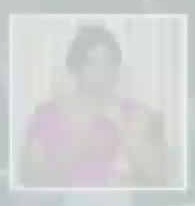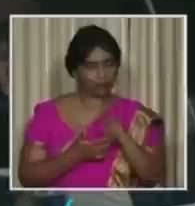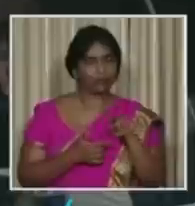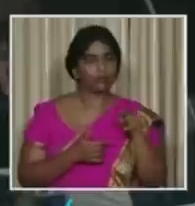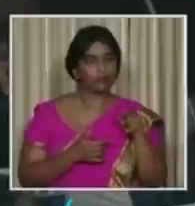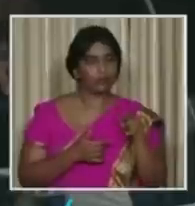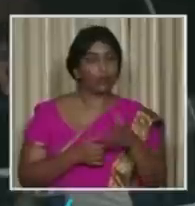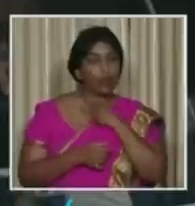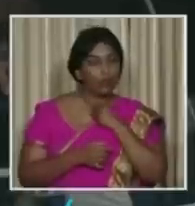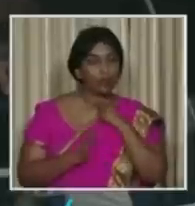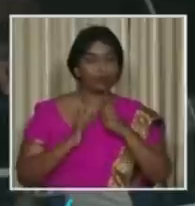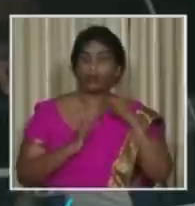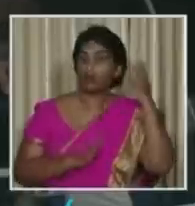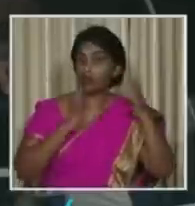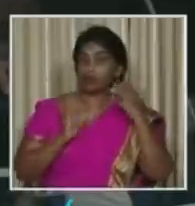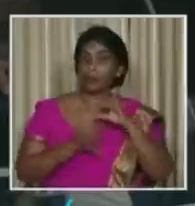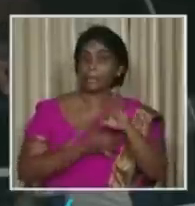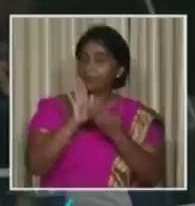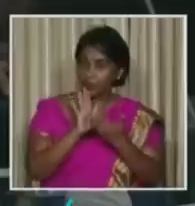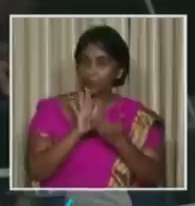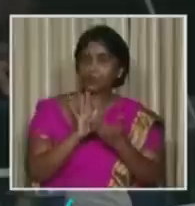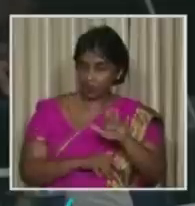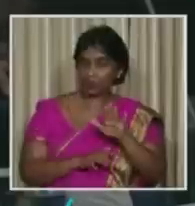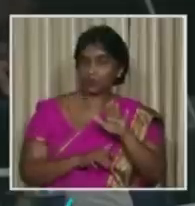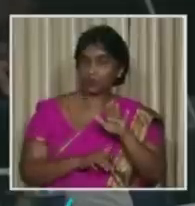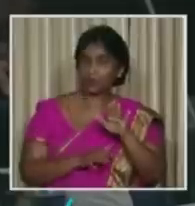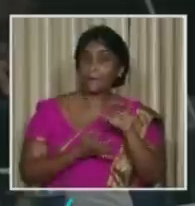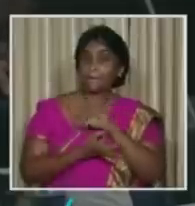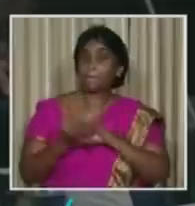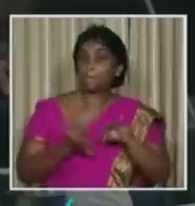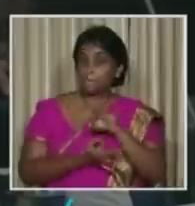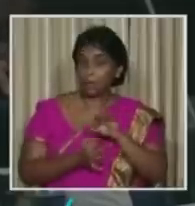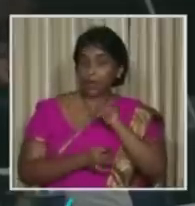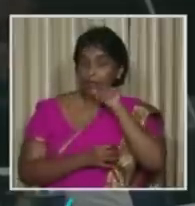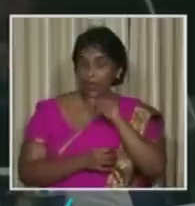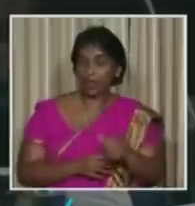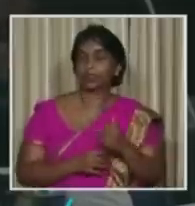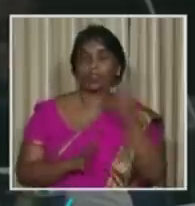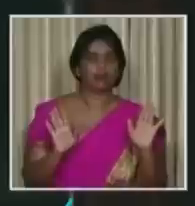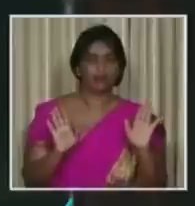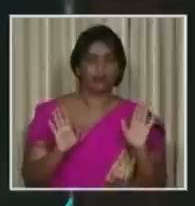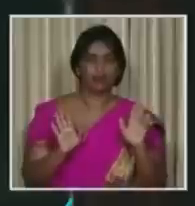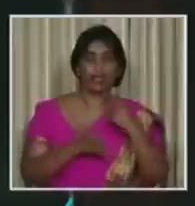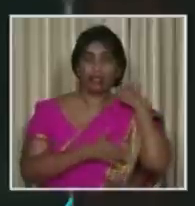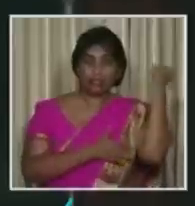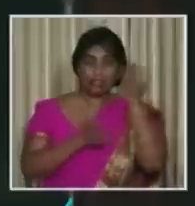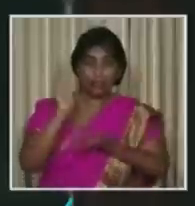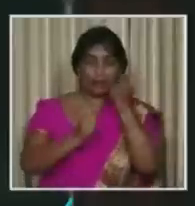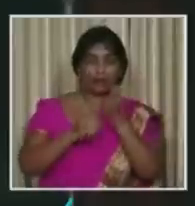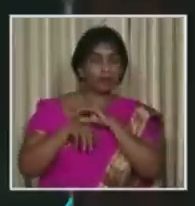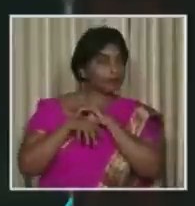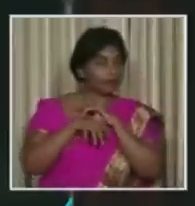කරන්න එපා. බොරුවට ජාත්‍යන්තරයට ප්‍රජාතන්ත්‍රවාදී පෙන්වුවට ඔබගේ ප්‍රජාතන්ත්‍රවාදී ඇත්ත නිර්වත ලෝකෙටම පෙන්ලා ඉවරයි. රැස්වීමට එක් කරන්